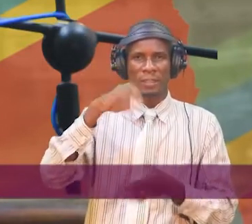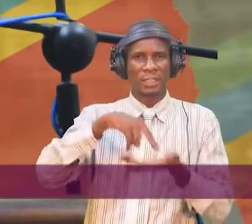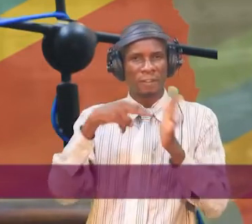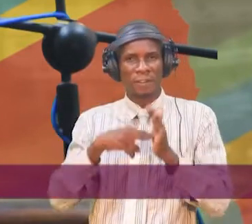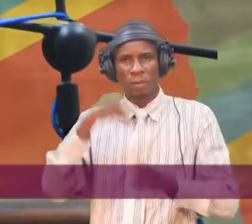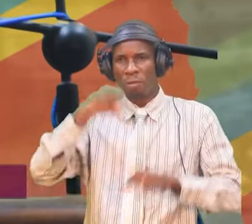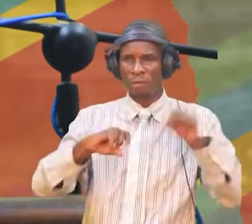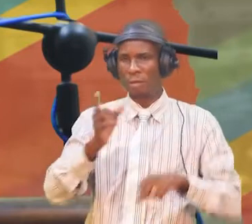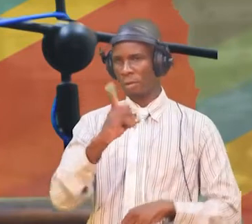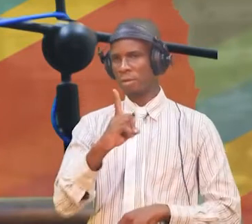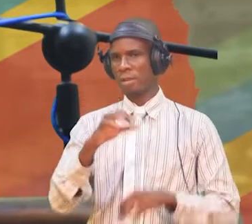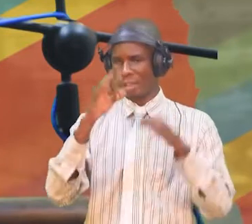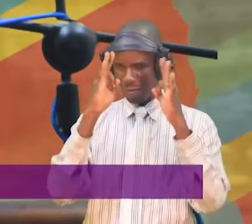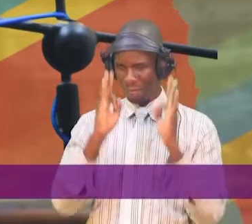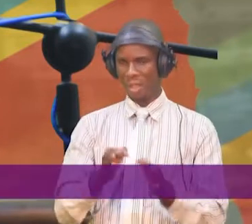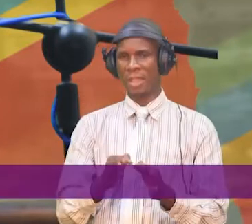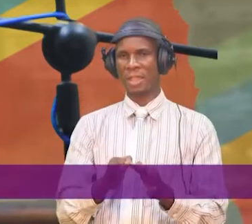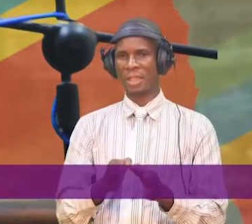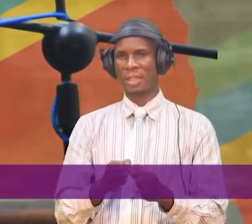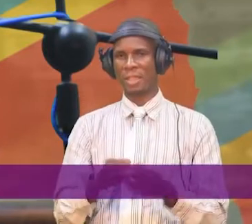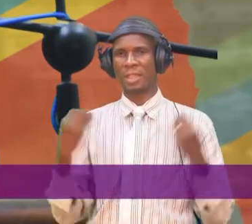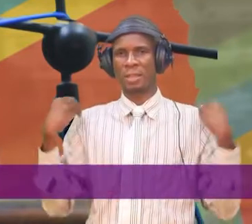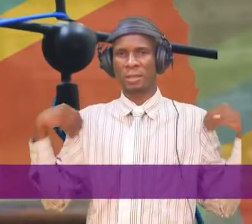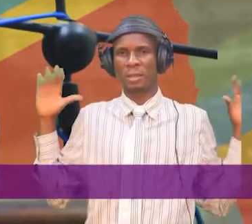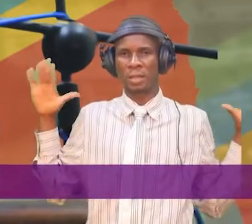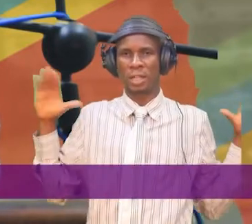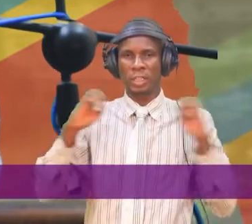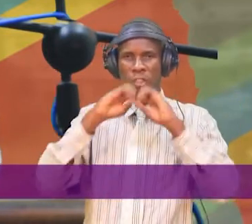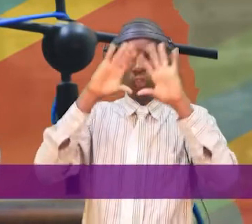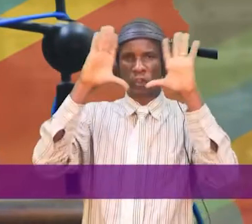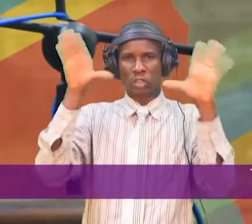contraire l'ange de lumière. Lucifer ye azalaki mwange ya